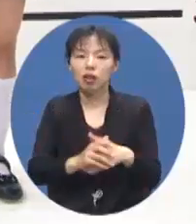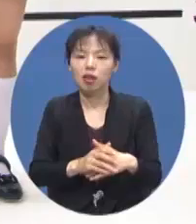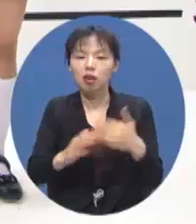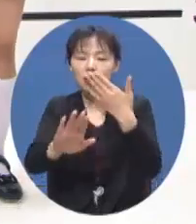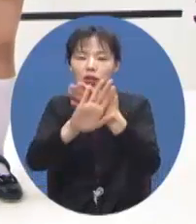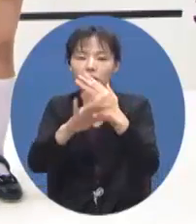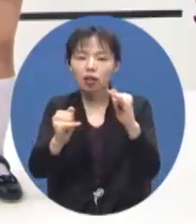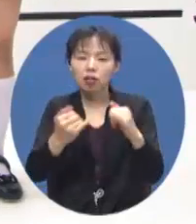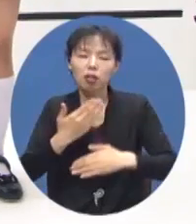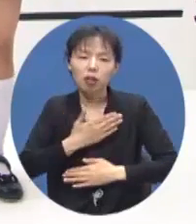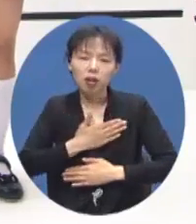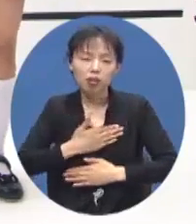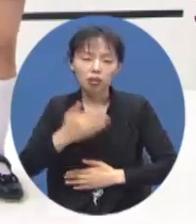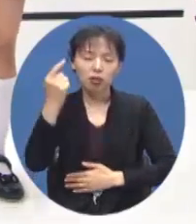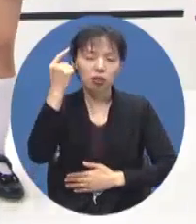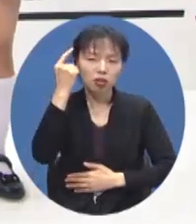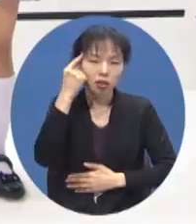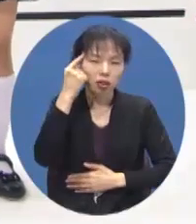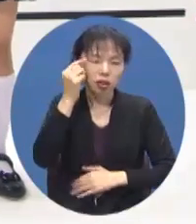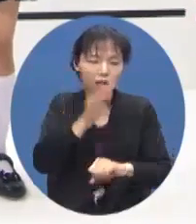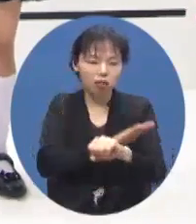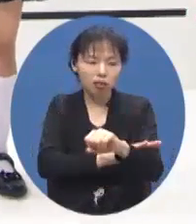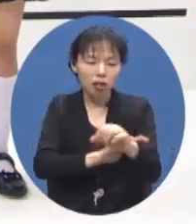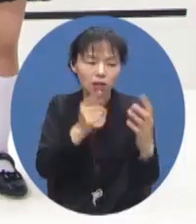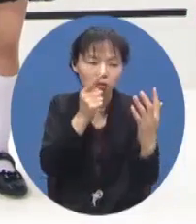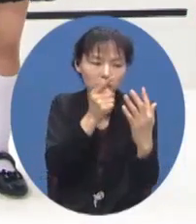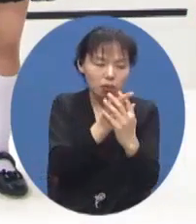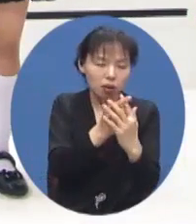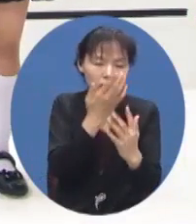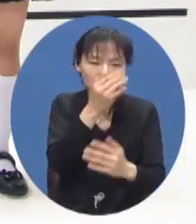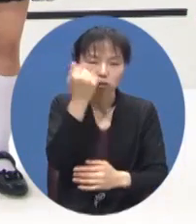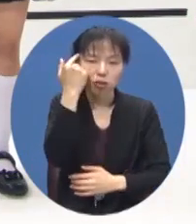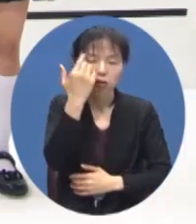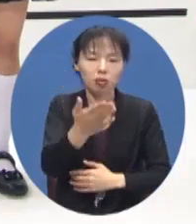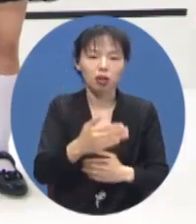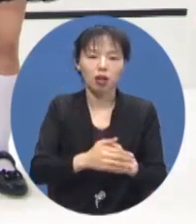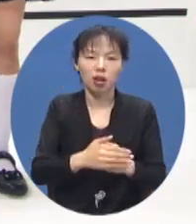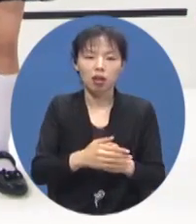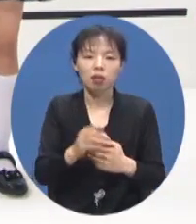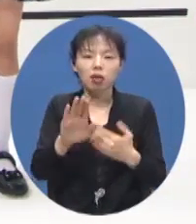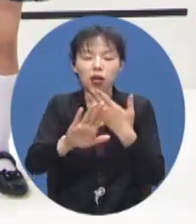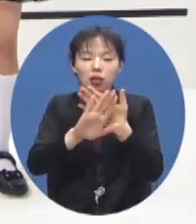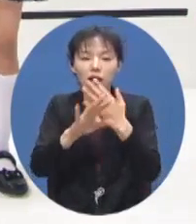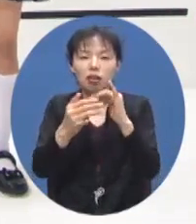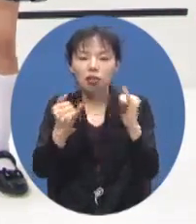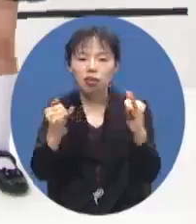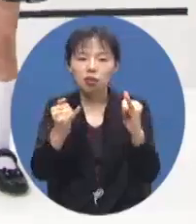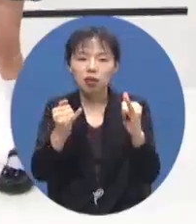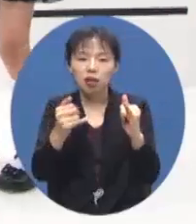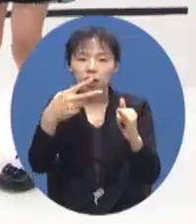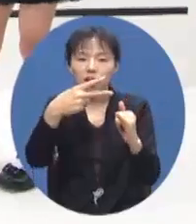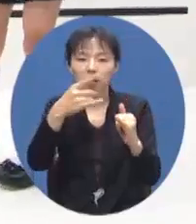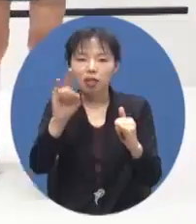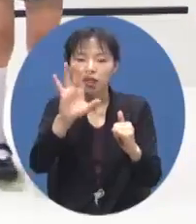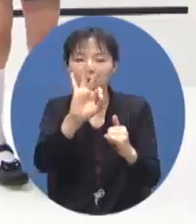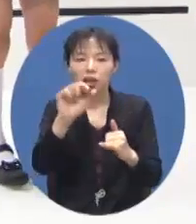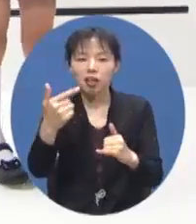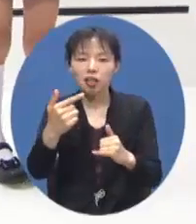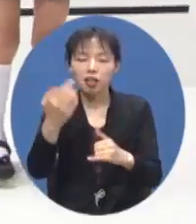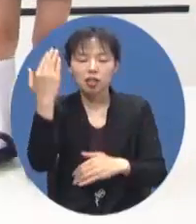다른 사람의 감정이나 생각을 잘 읽어내나요? 그렇다면 대인 지능이 높은 편입니다.